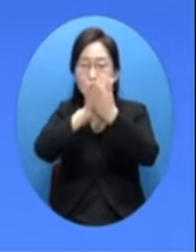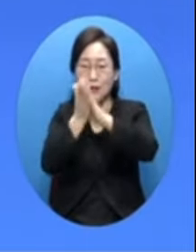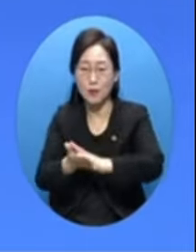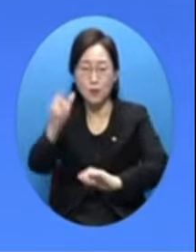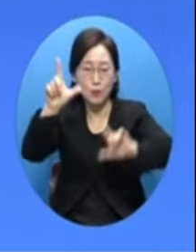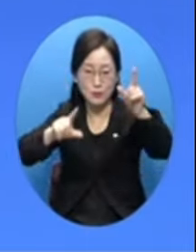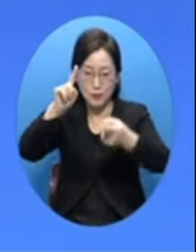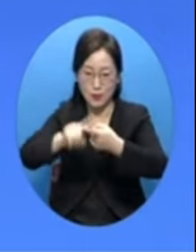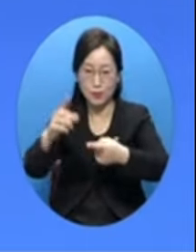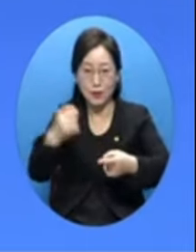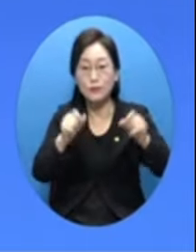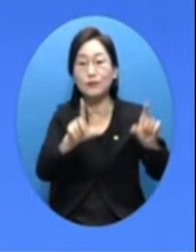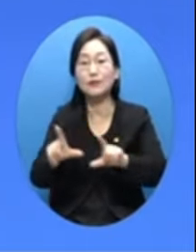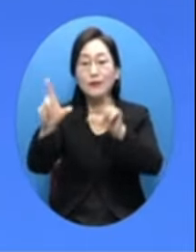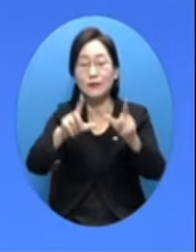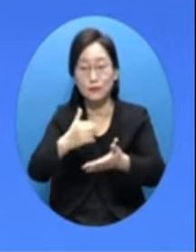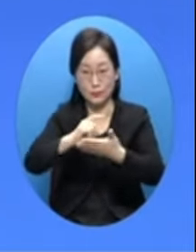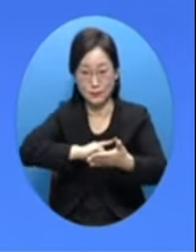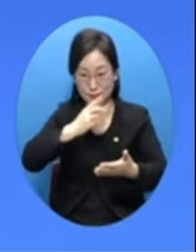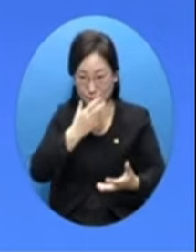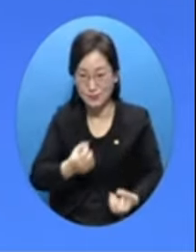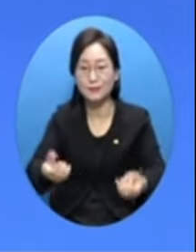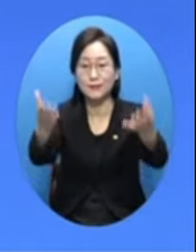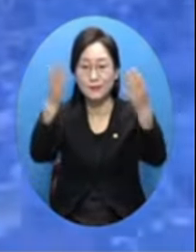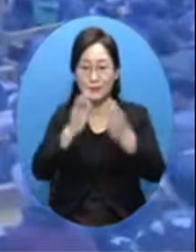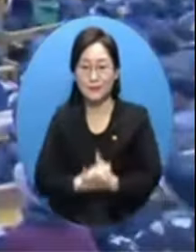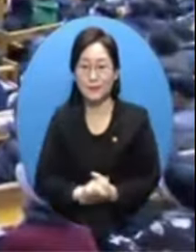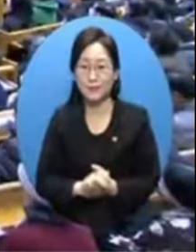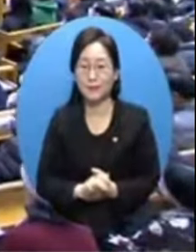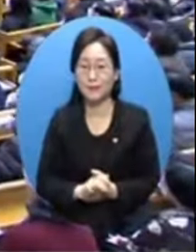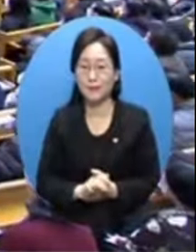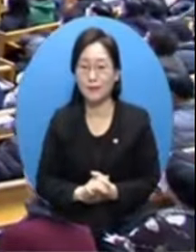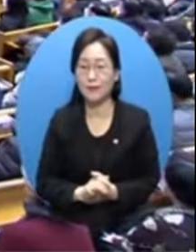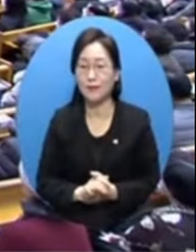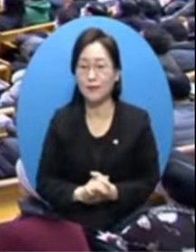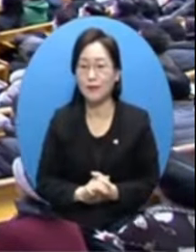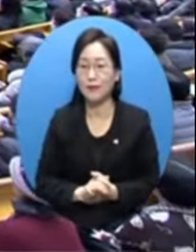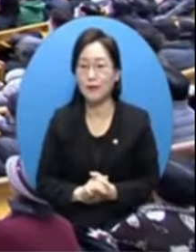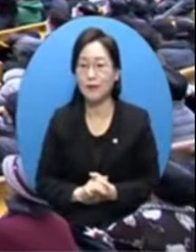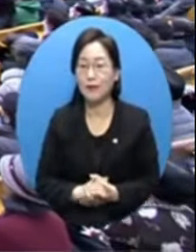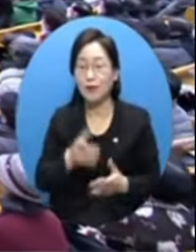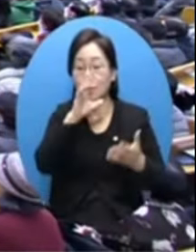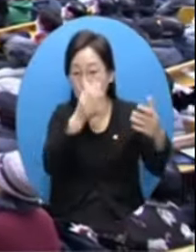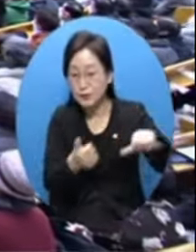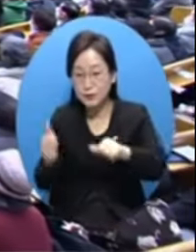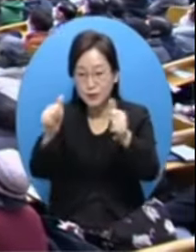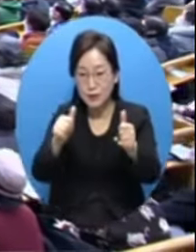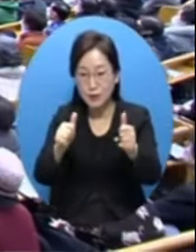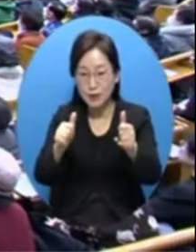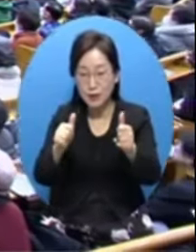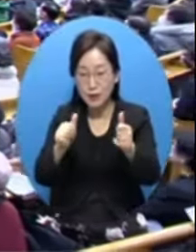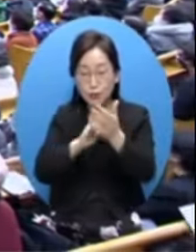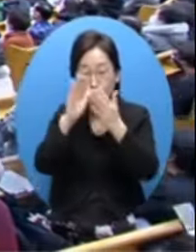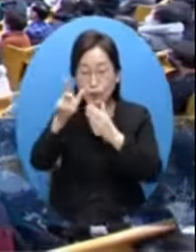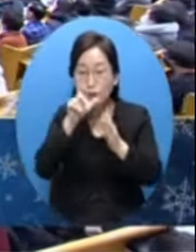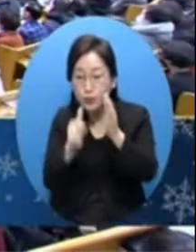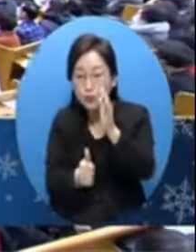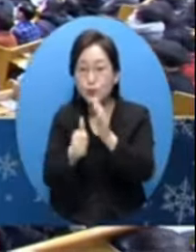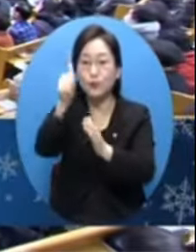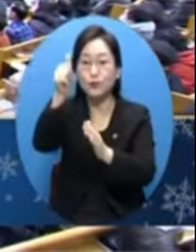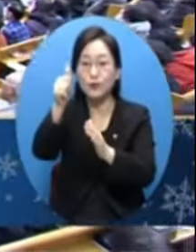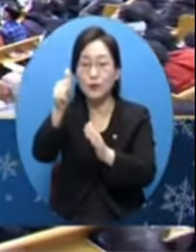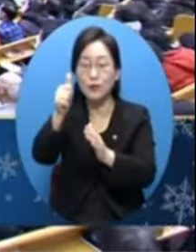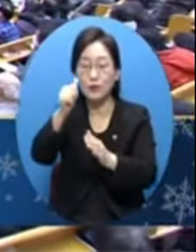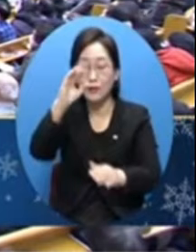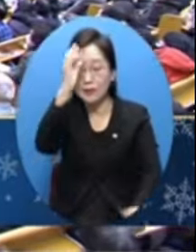살아가는 여러분 모두가 되기를 주님의 이름으로 축원합니다 아멘 년을 받고 예수님 문에서 나오실 때 성령이